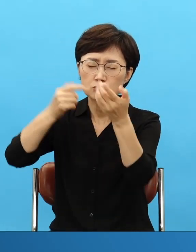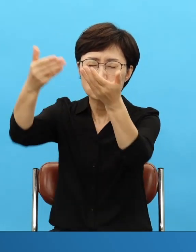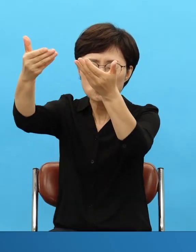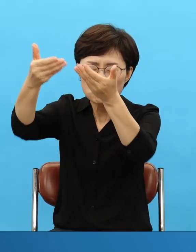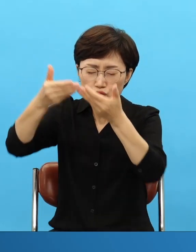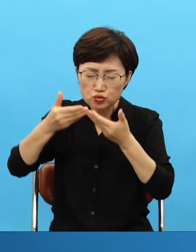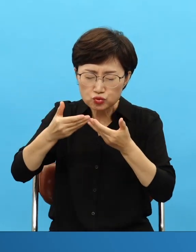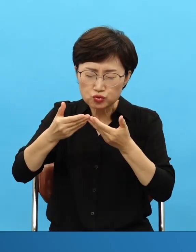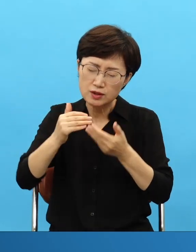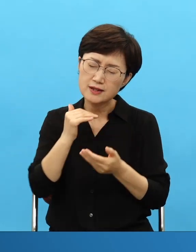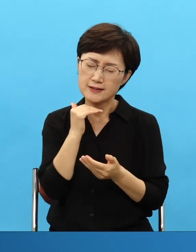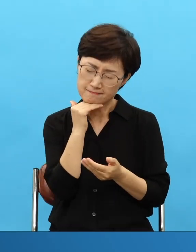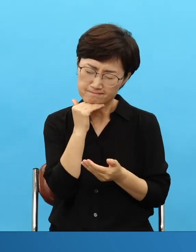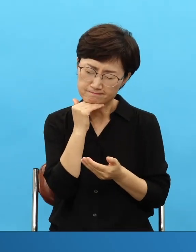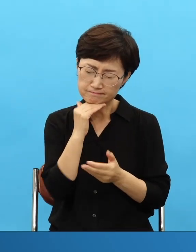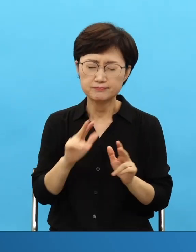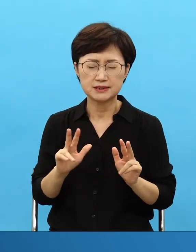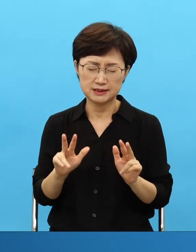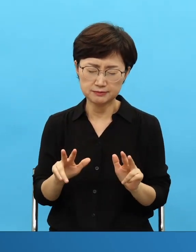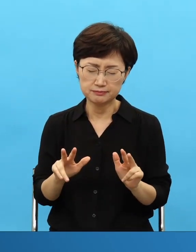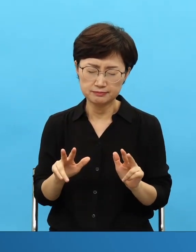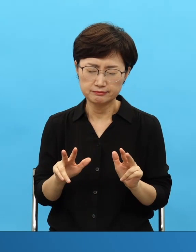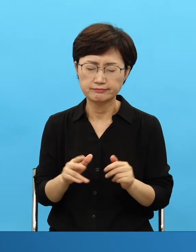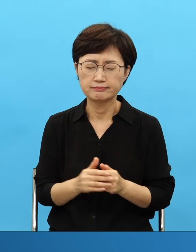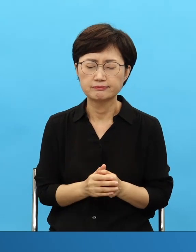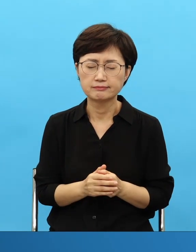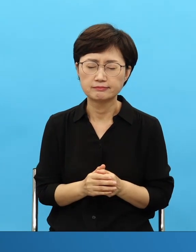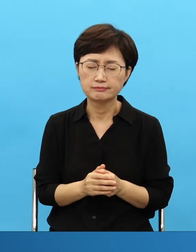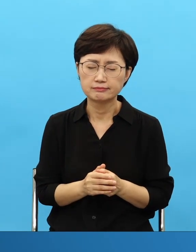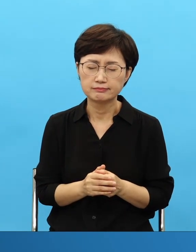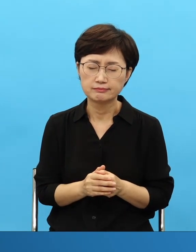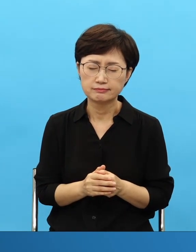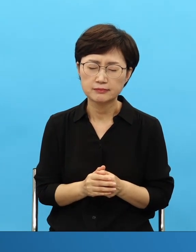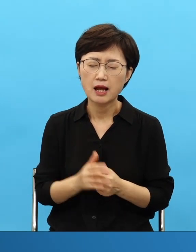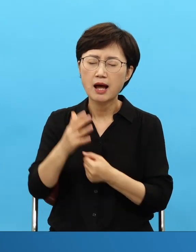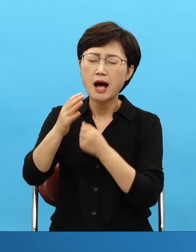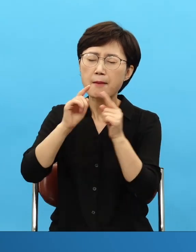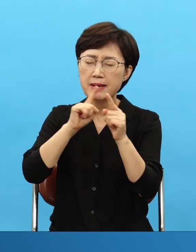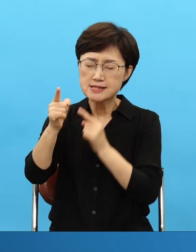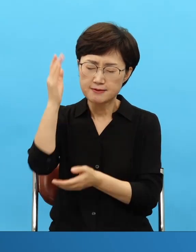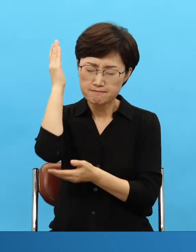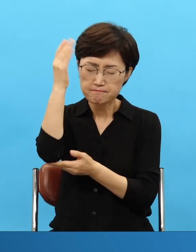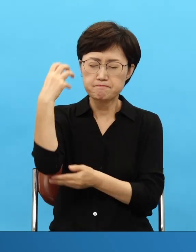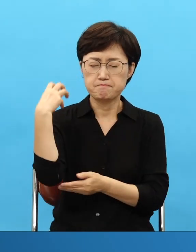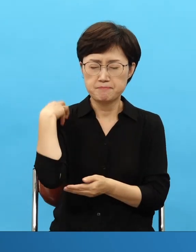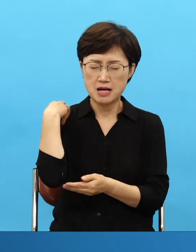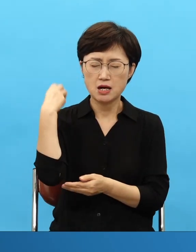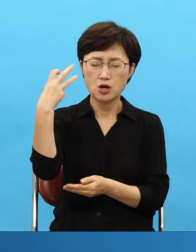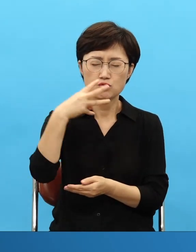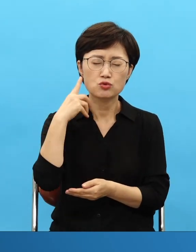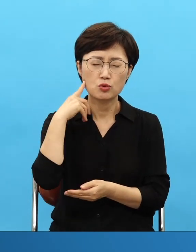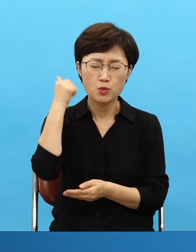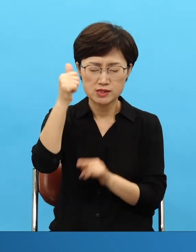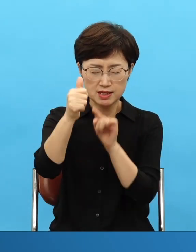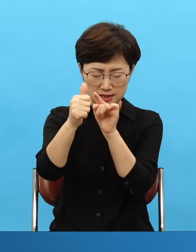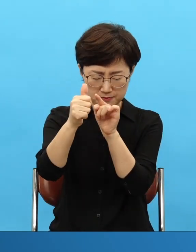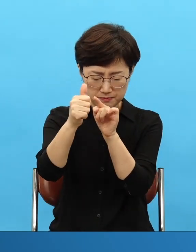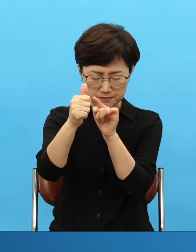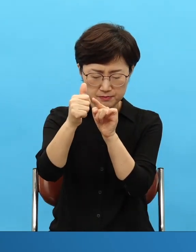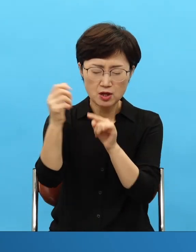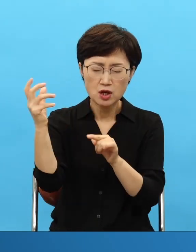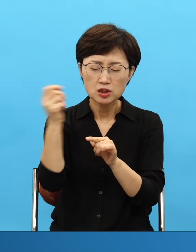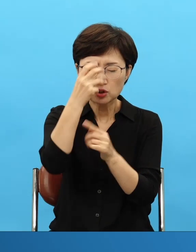Now is the time for us to receive the word that you, O triune God, will fulfill. 말씀 전하시는 우리 당회장 목사님께 필요한